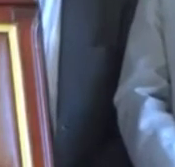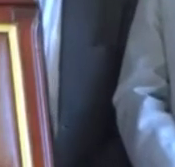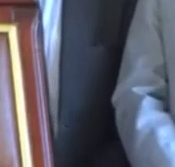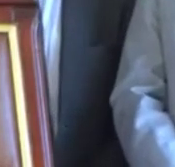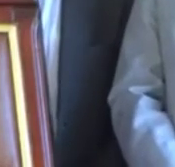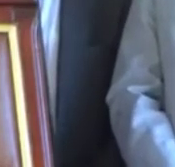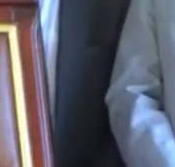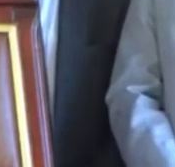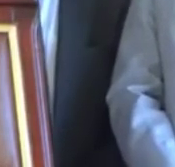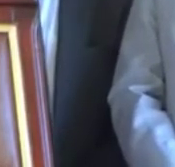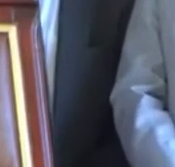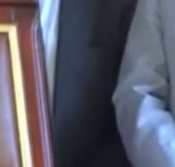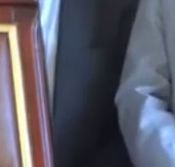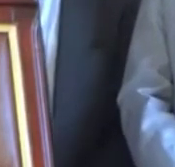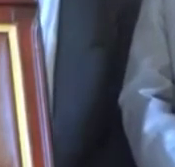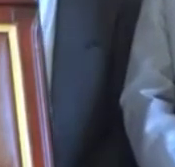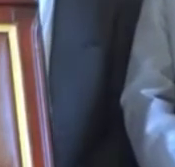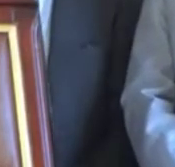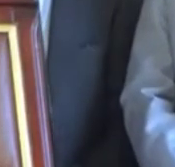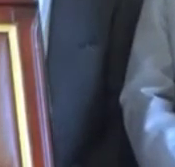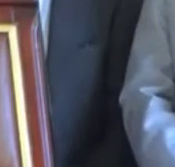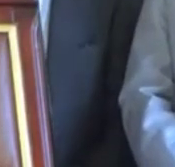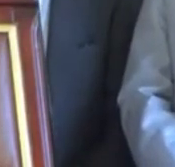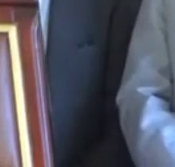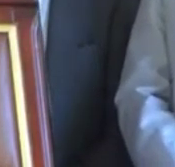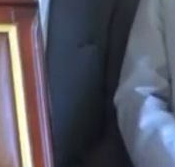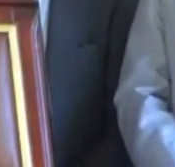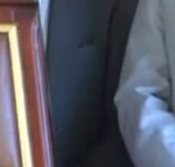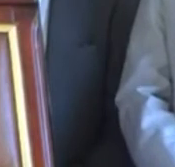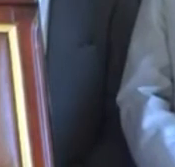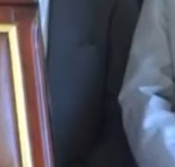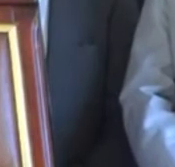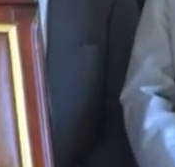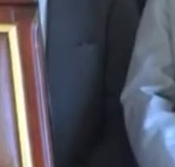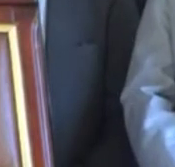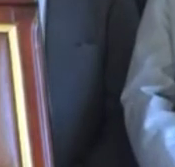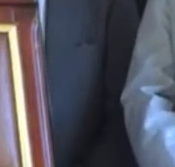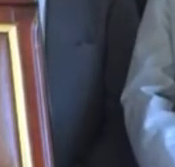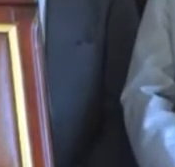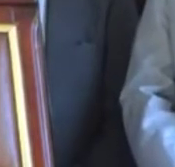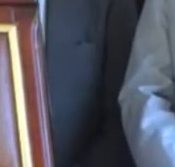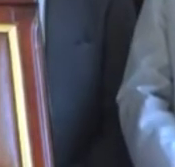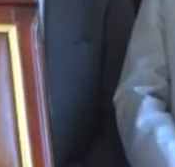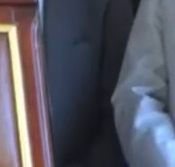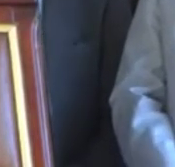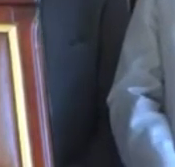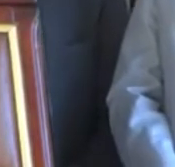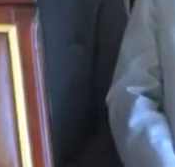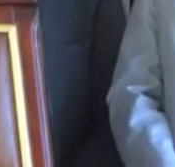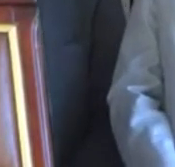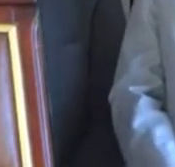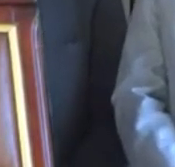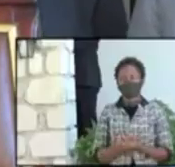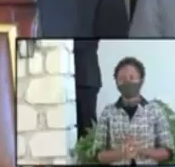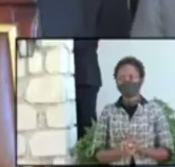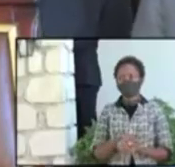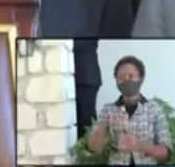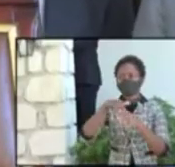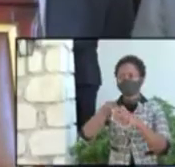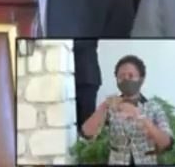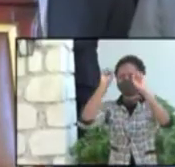dans 2 mois, nous avons réalisé 400 000 baptistes. Et dans le